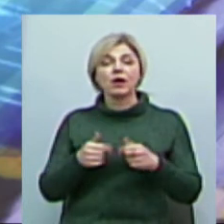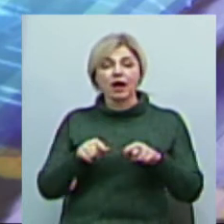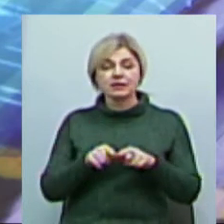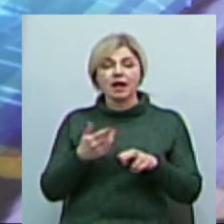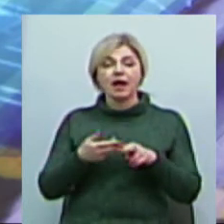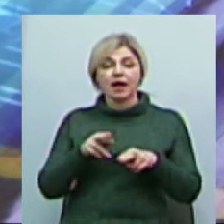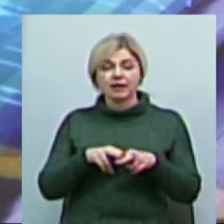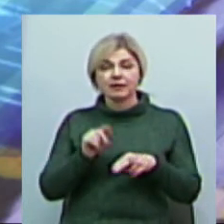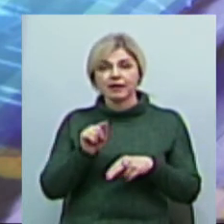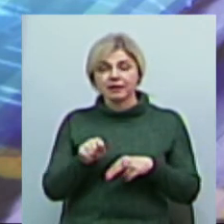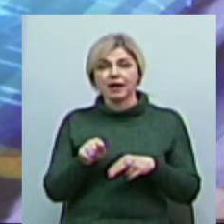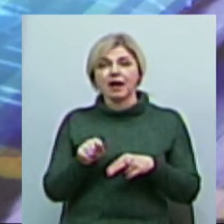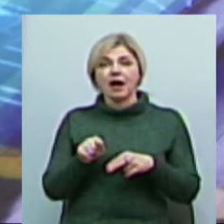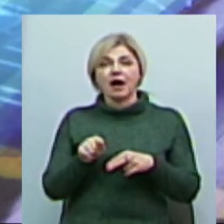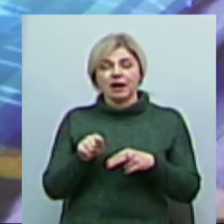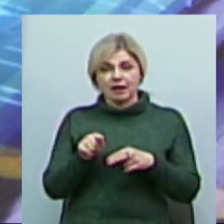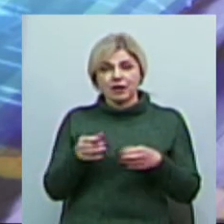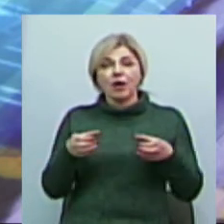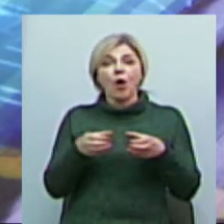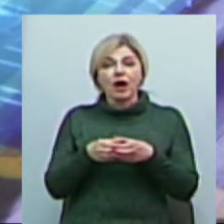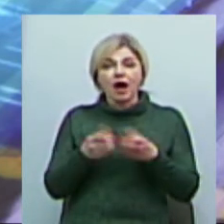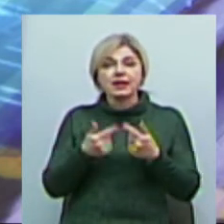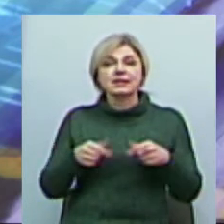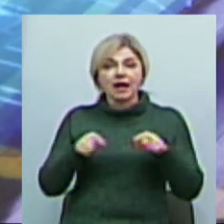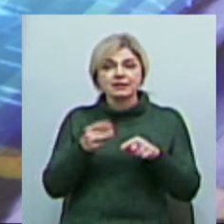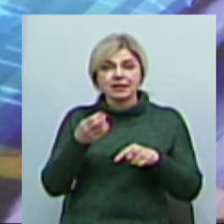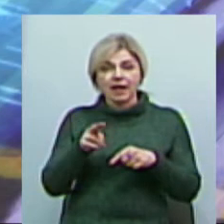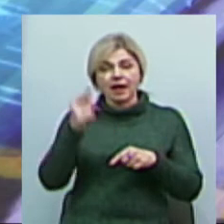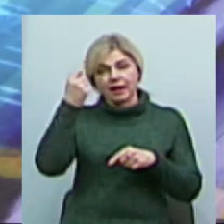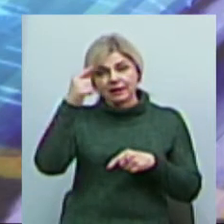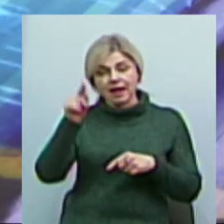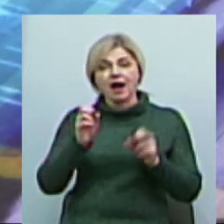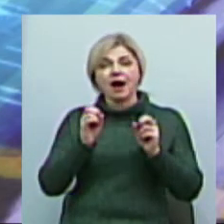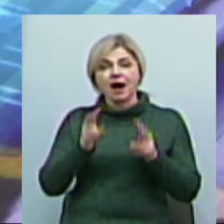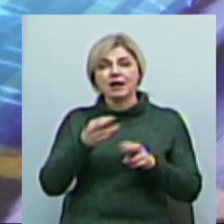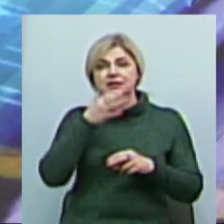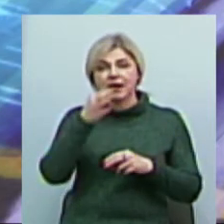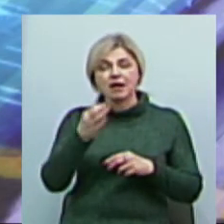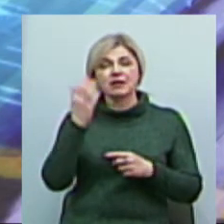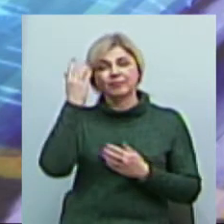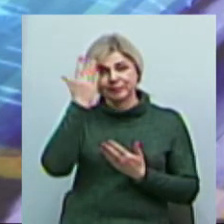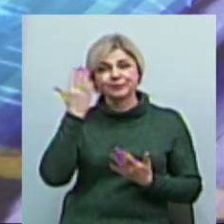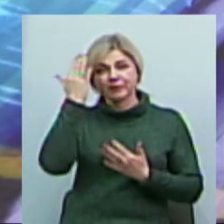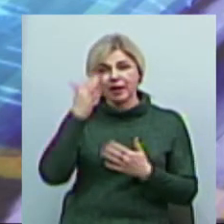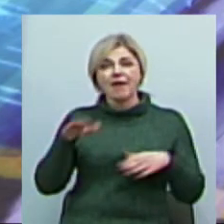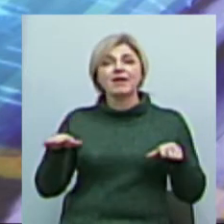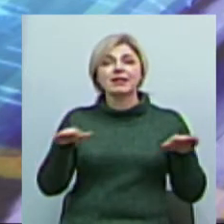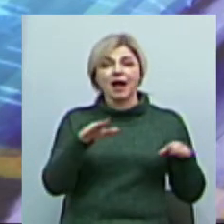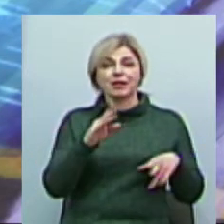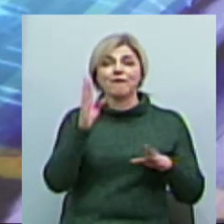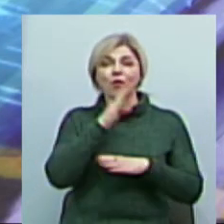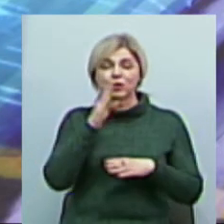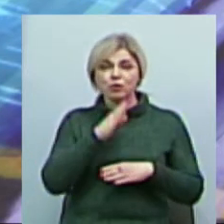коалиция организаций. И идея, как скажем, витала в воздухе, была еще создана